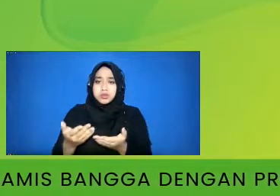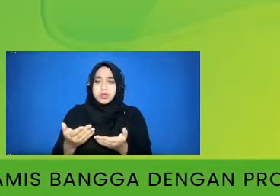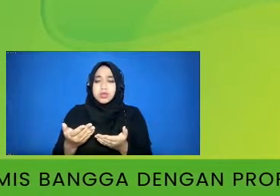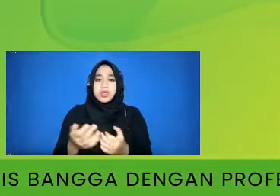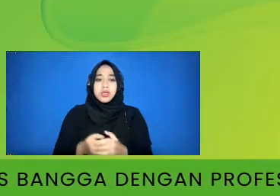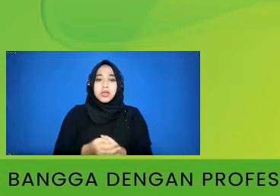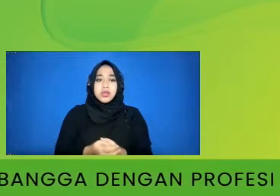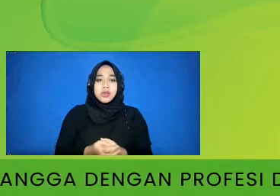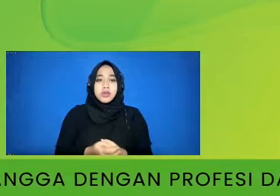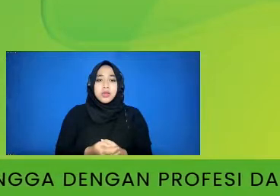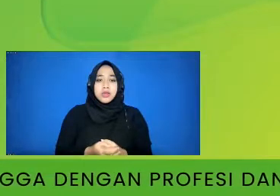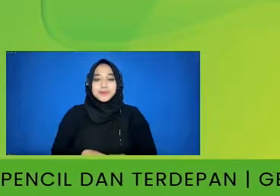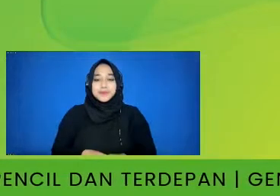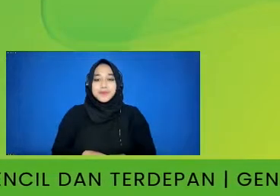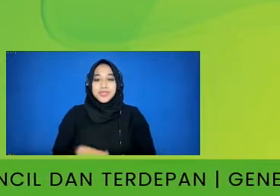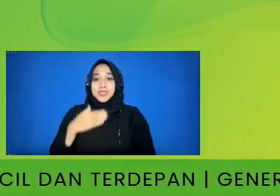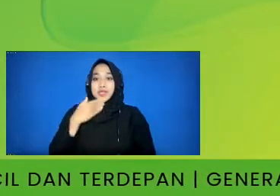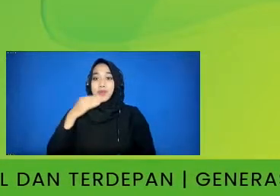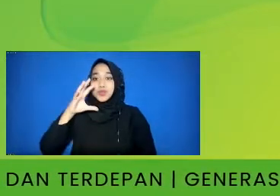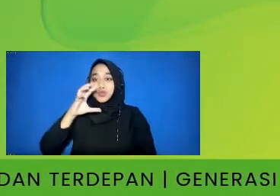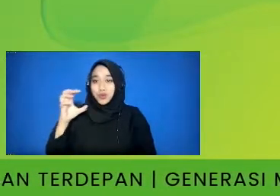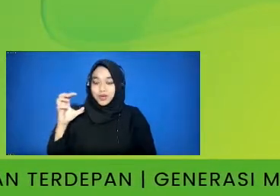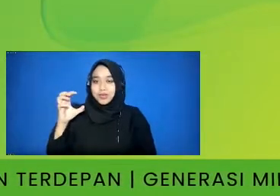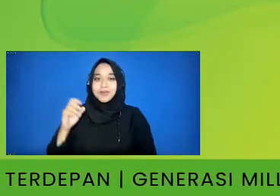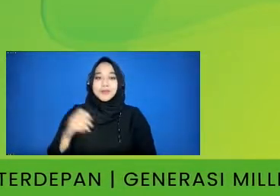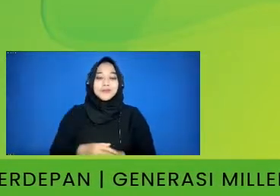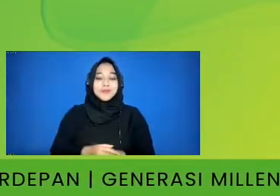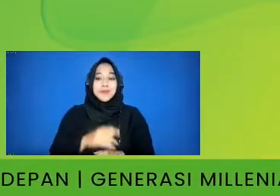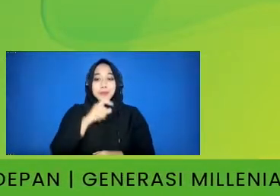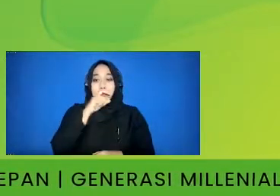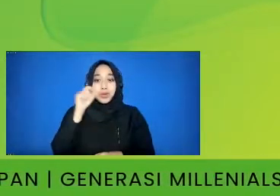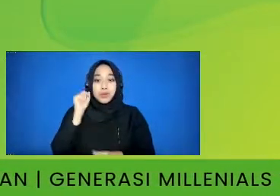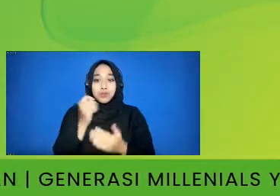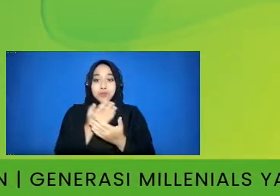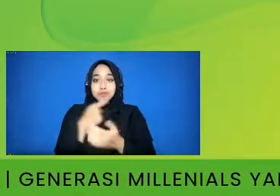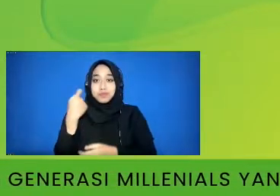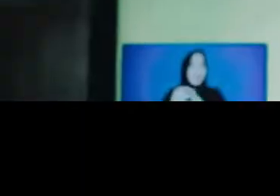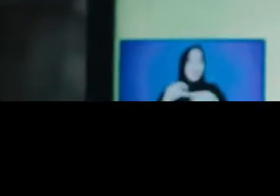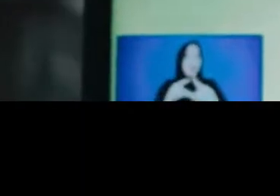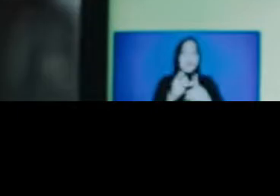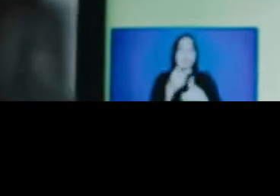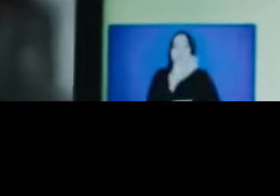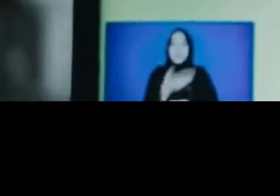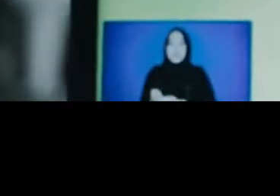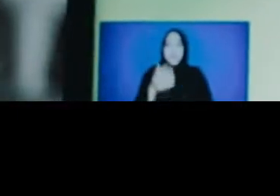oleh PPLHI. Selamat sore Bapak dan Ibu Menteri.